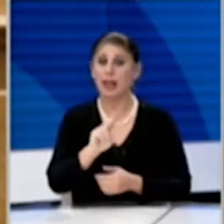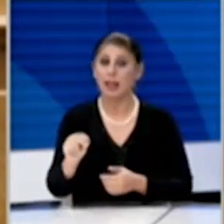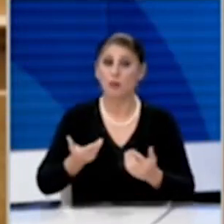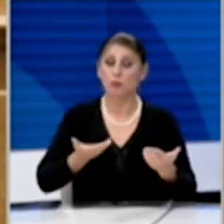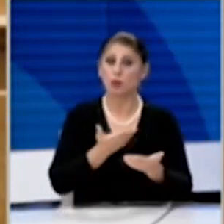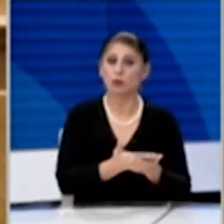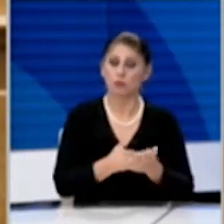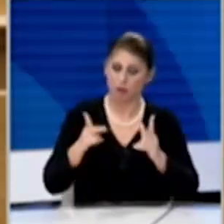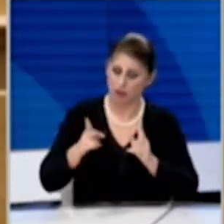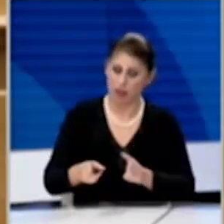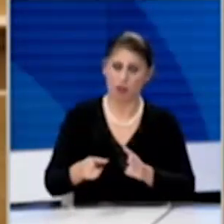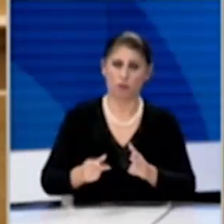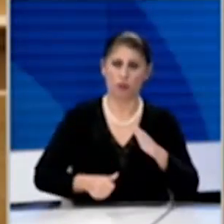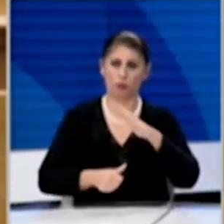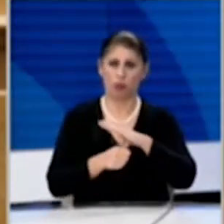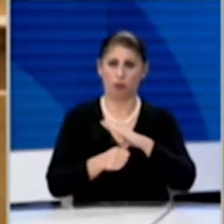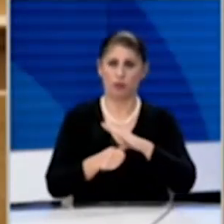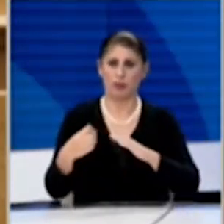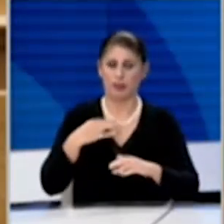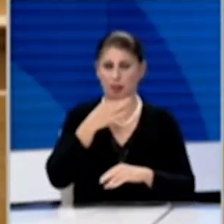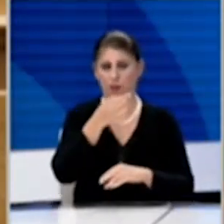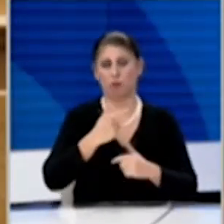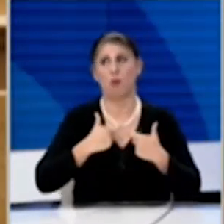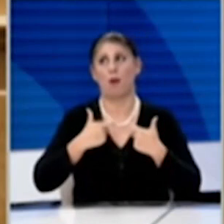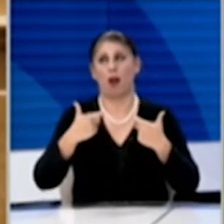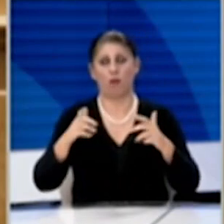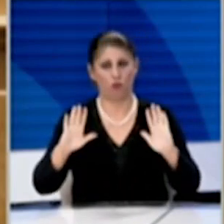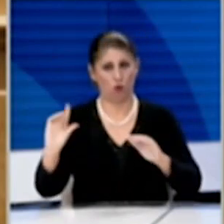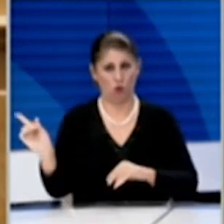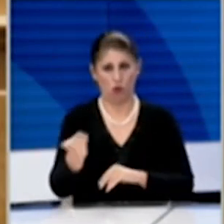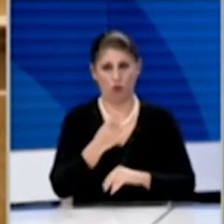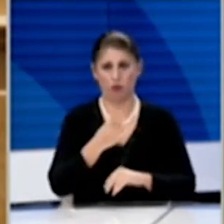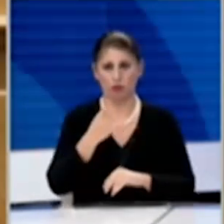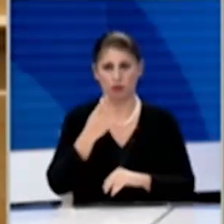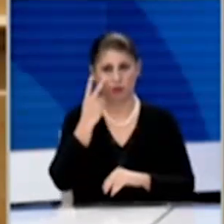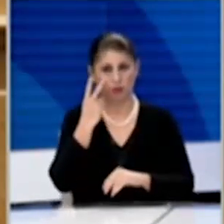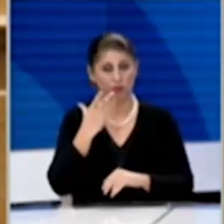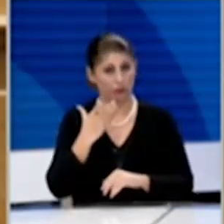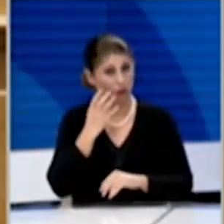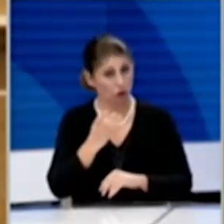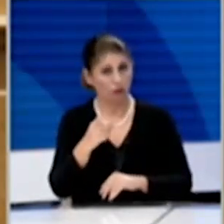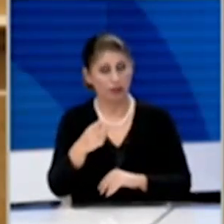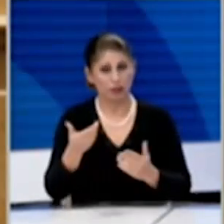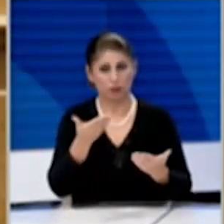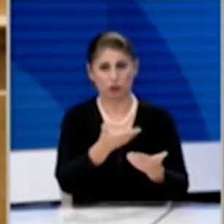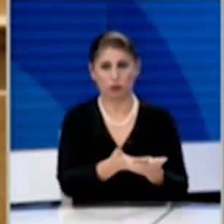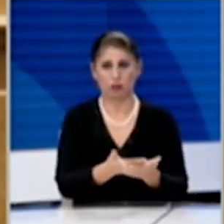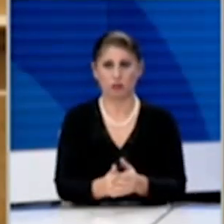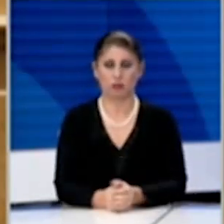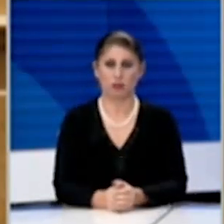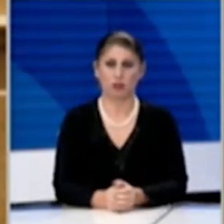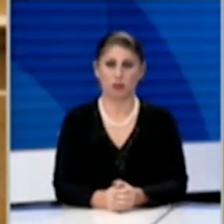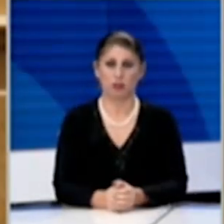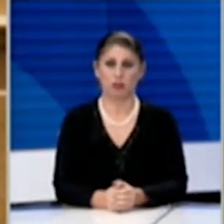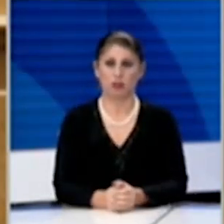που με διέκοψε ο Πρόεδρος, για να μην τις πω μεγαλοφόνος όλες. Για να δούμε λοιπόν, είναι σοβαρές αυτές οι προτάσεις, την ώρα